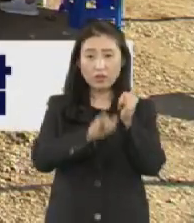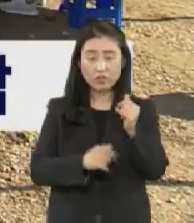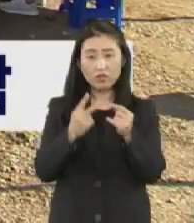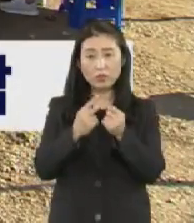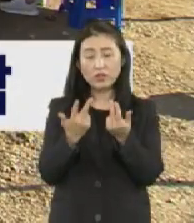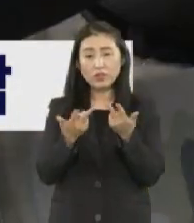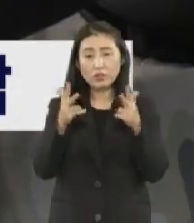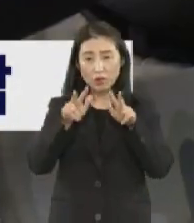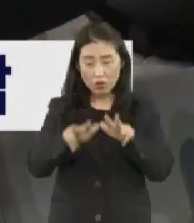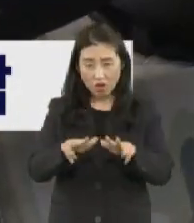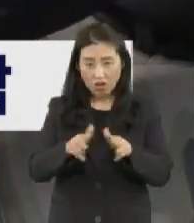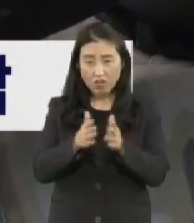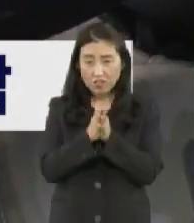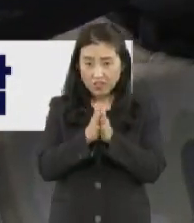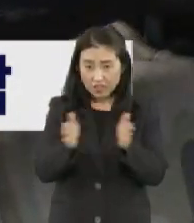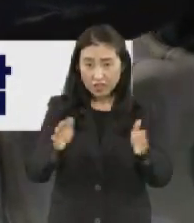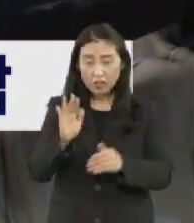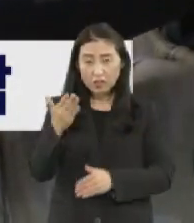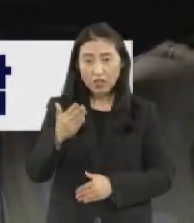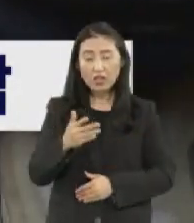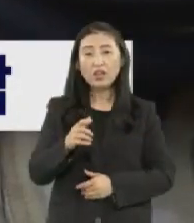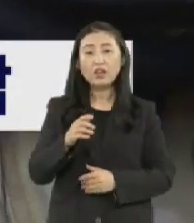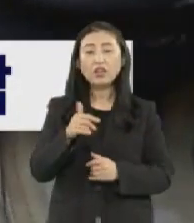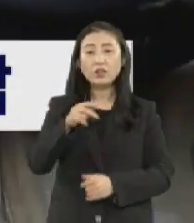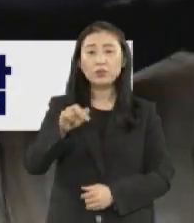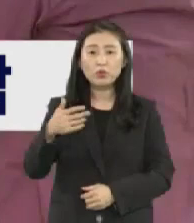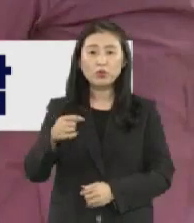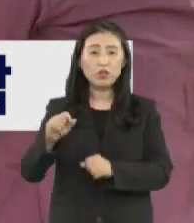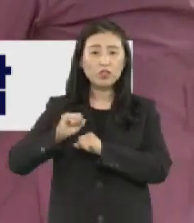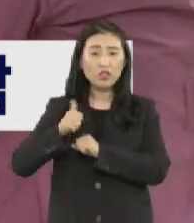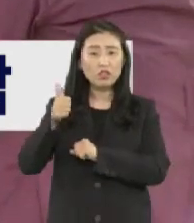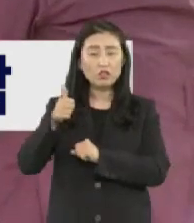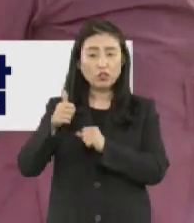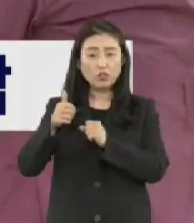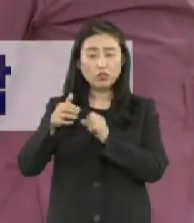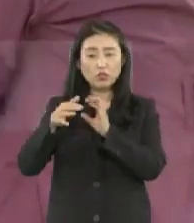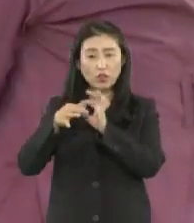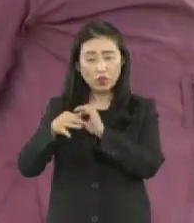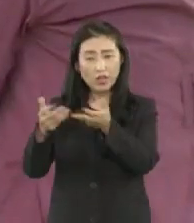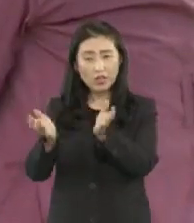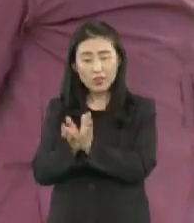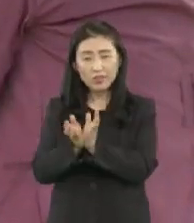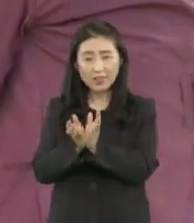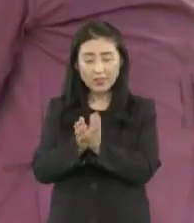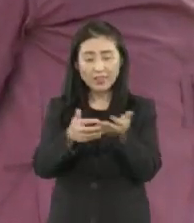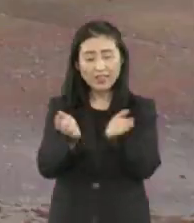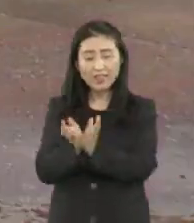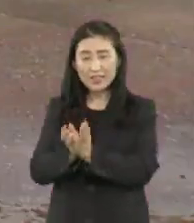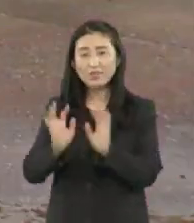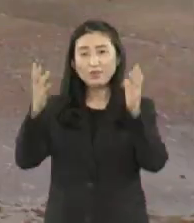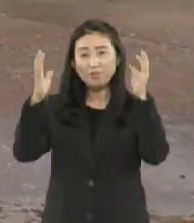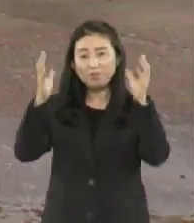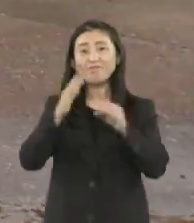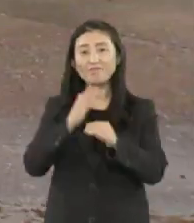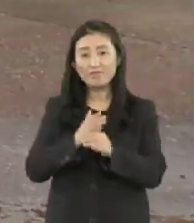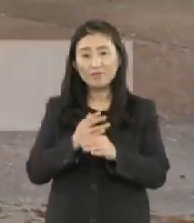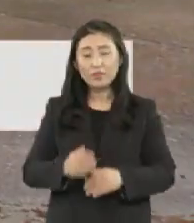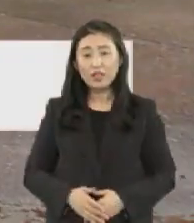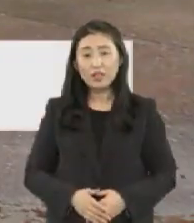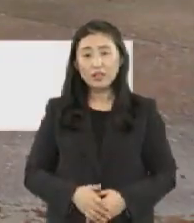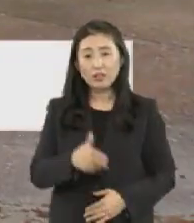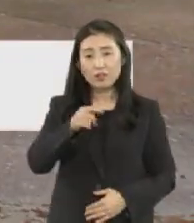2단계 사업이 본궤도에 오르면서 지역의 김종서 장군 관련 단체들도 크게 반기고 있습니다 중동